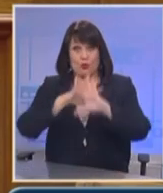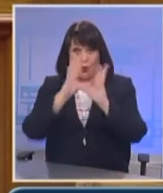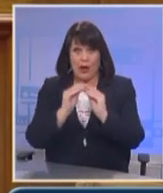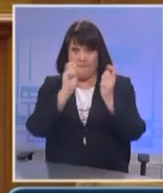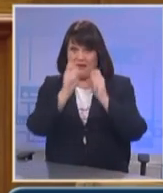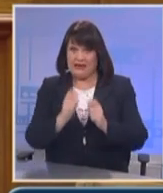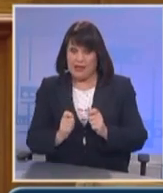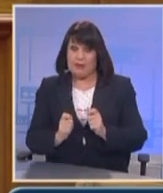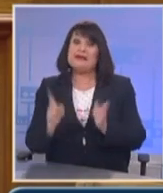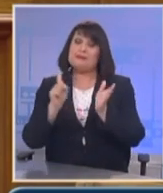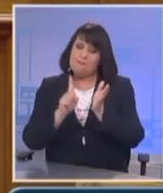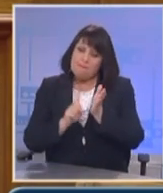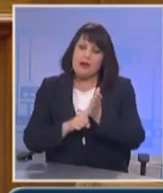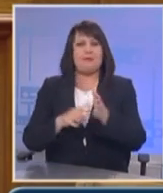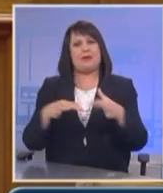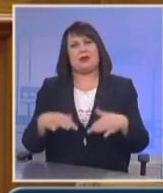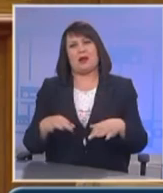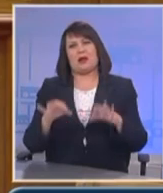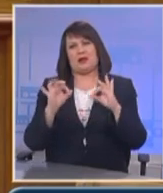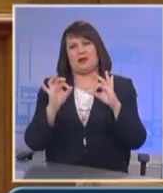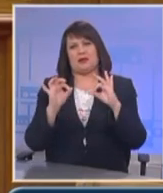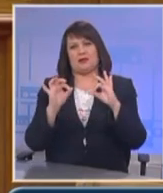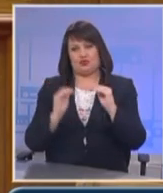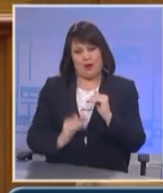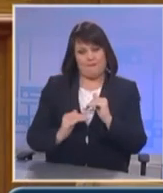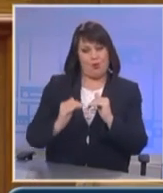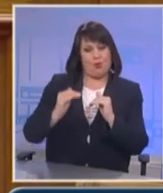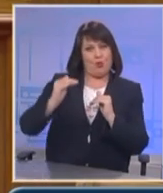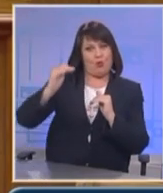παιδεία πρέπει να ξεκινούν από κάτω προς τα πάνω.